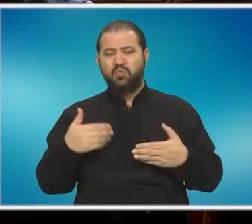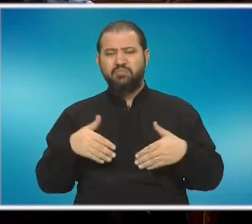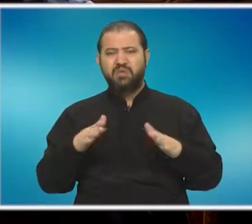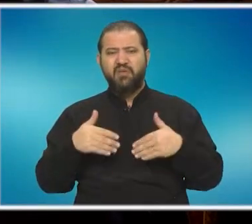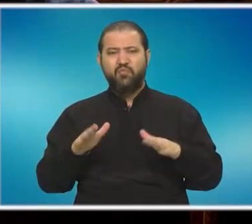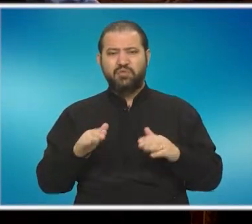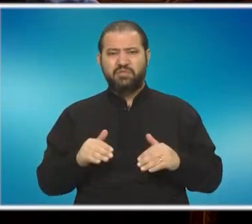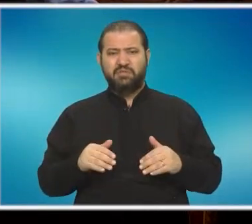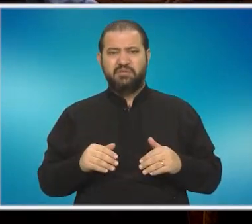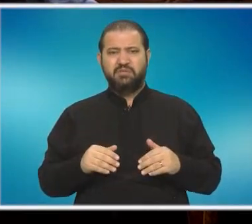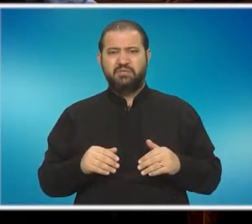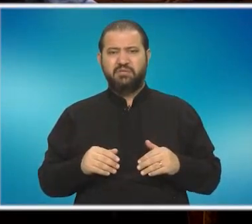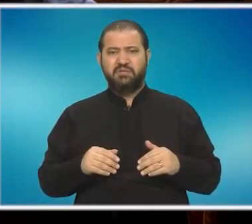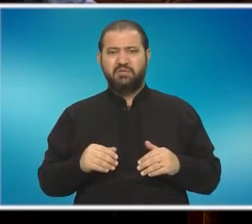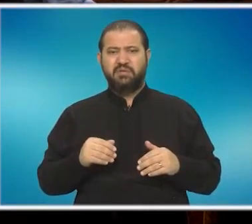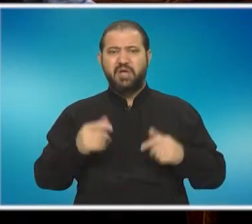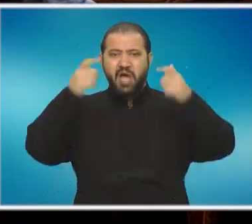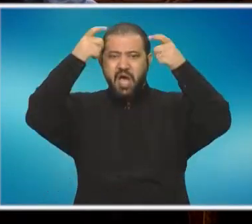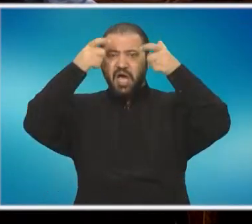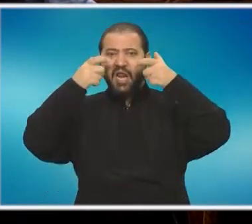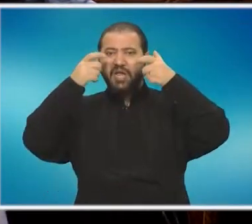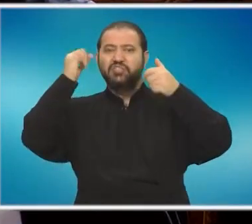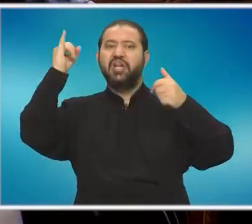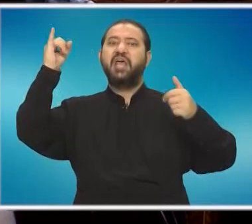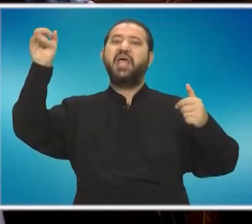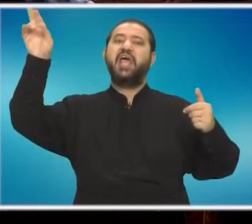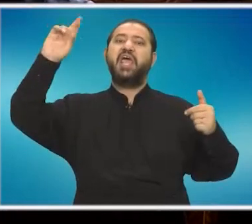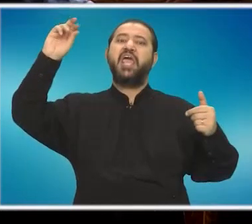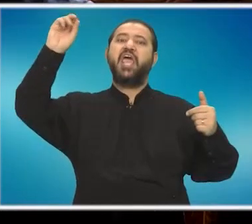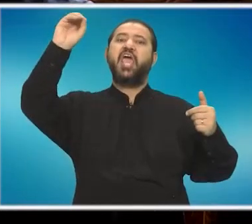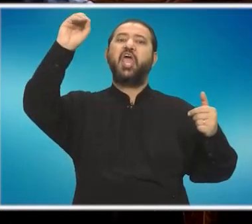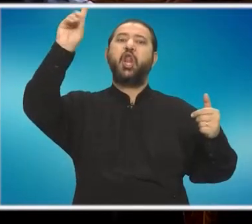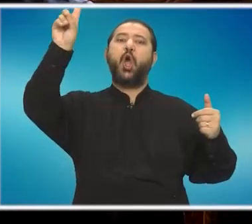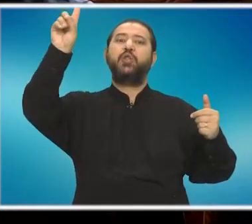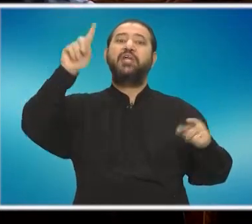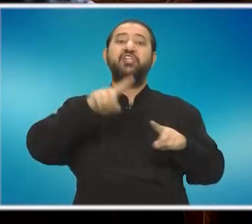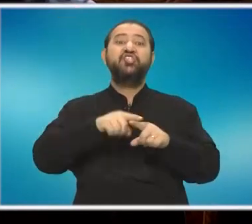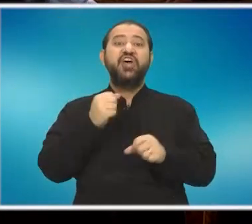refuz. Ierod ce face? El sacrifică acești prunci.